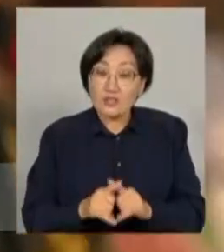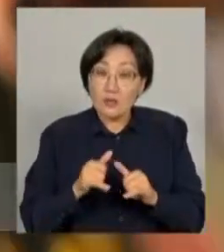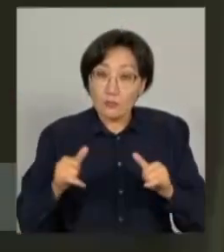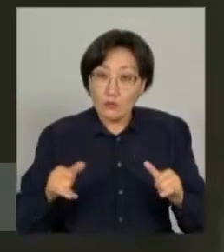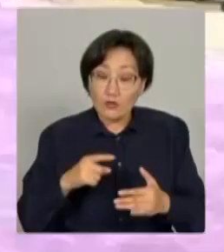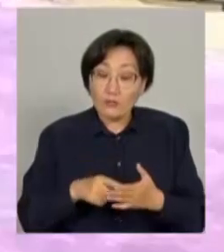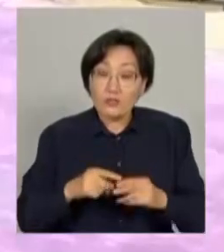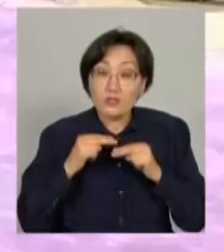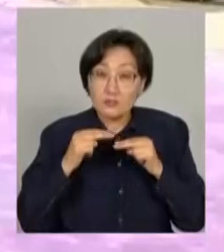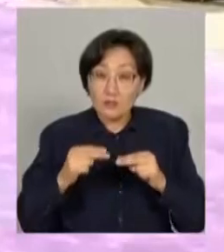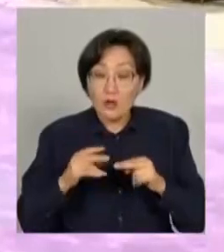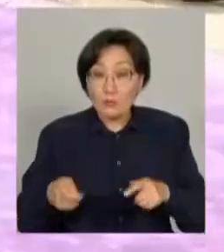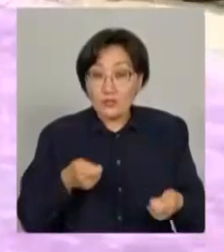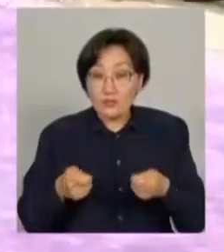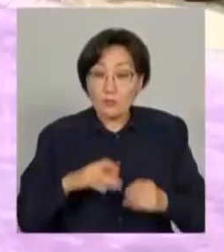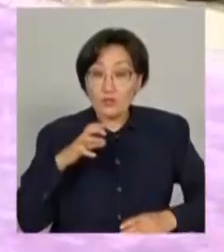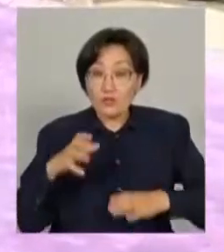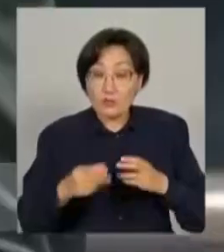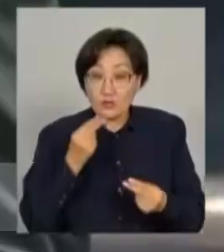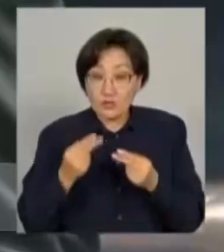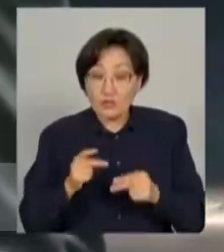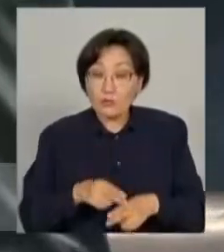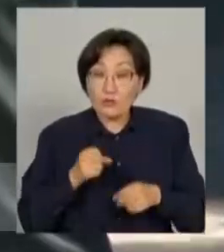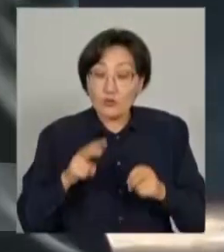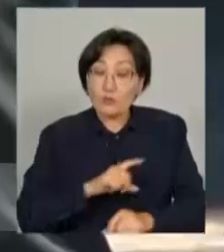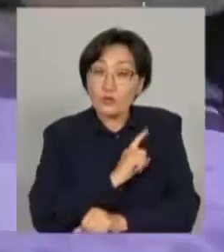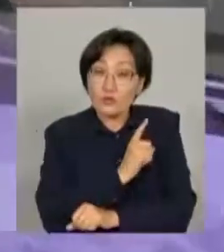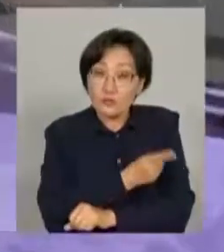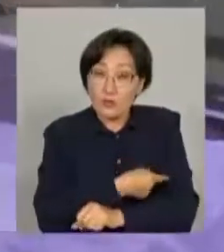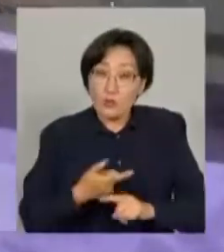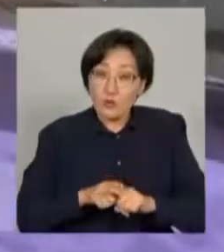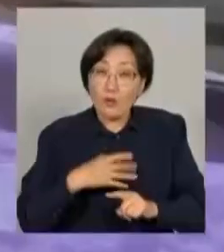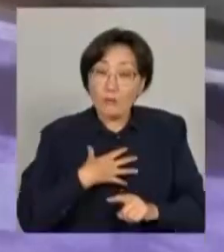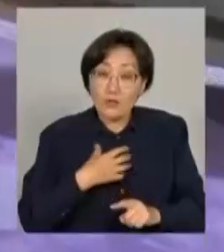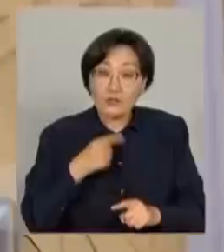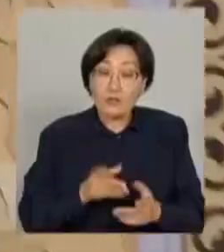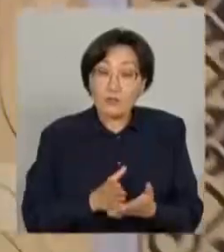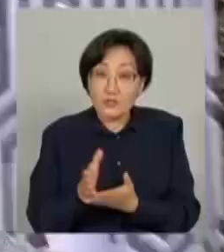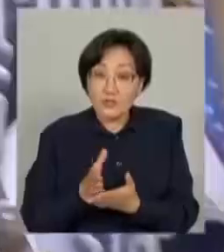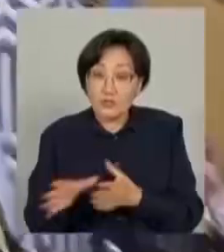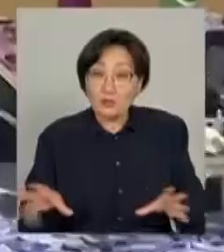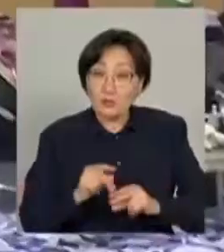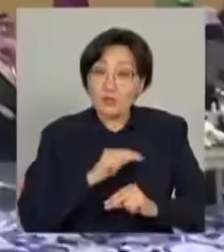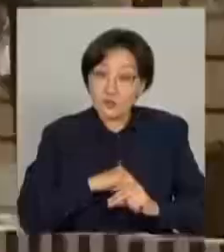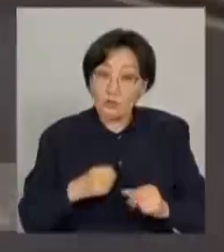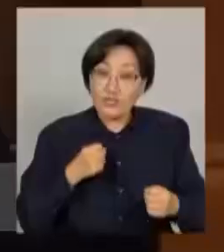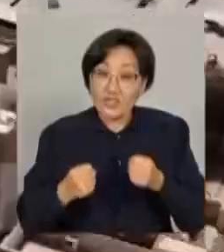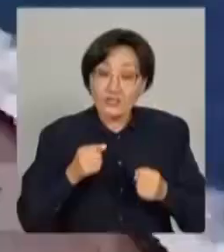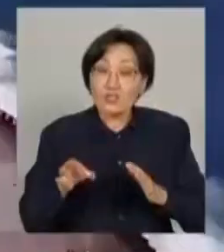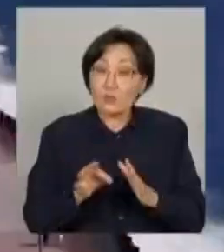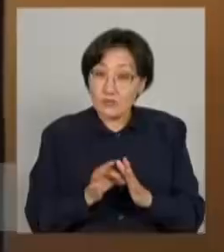аударды. Сондай-ақ, президент жаһандық азық-түлік қауіпсіздігін күшейту өте маңызды екенін айтып, саладағы ынтымақтастықты